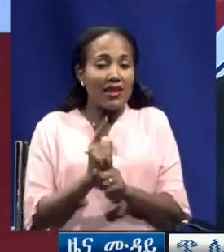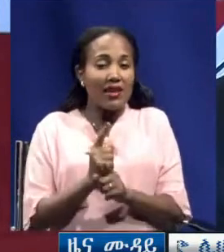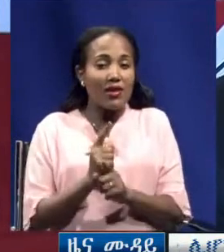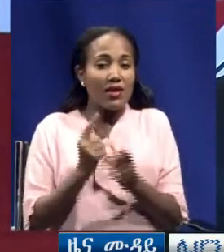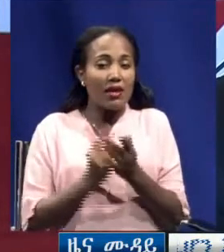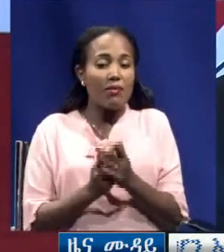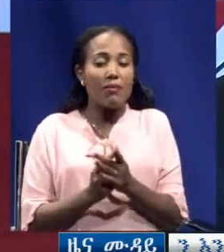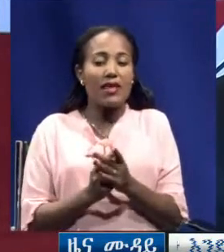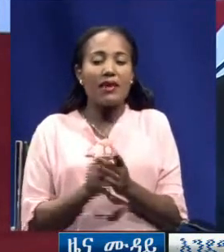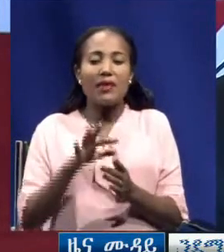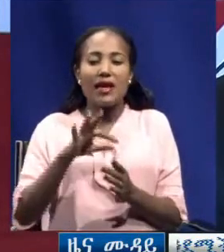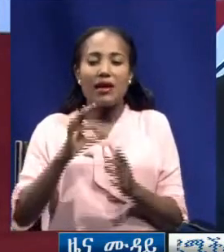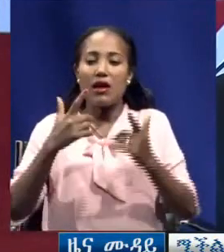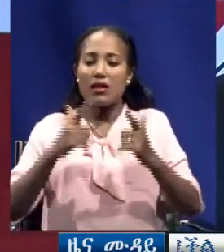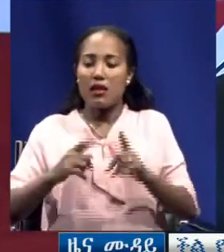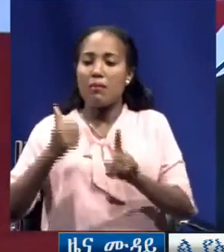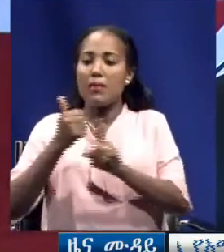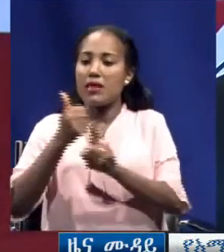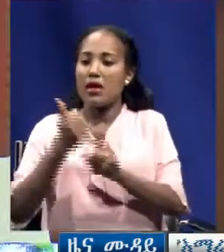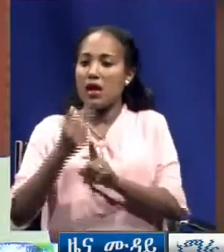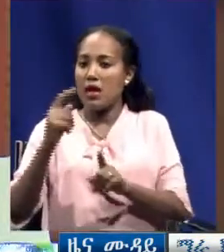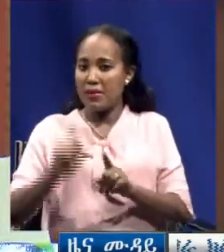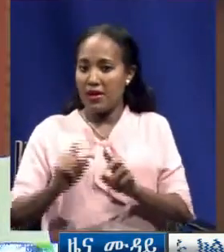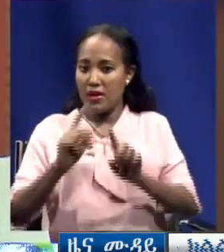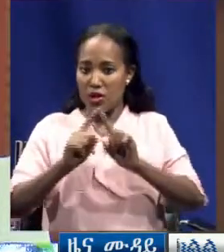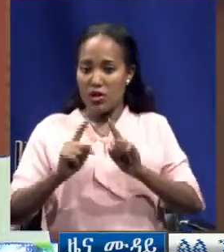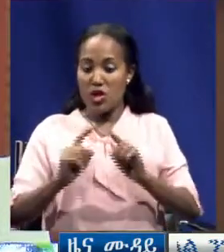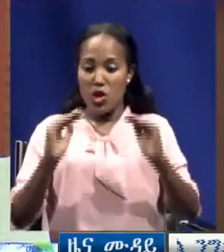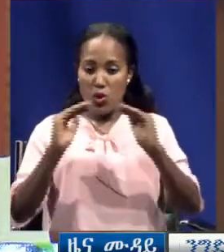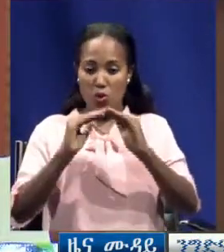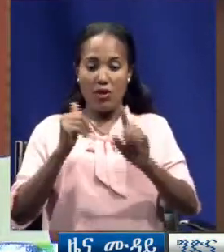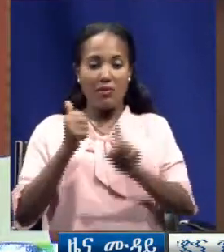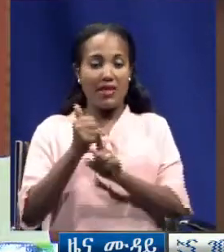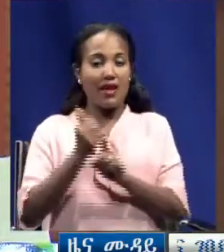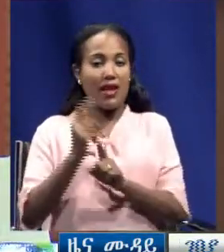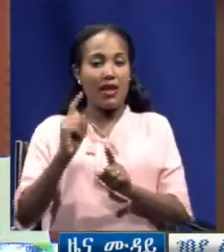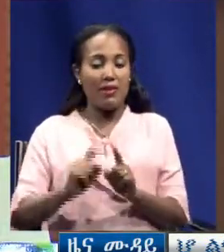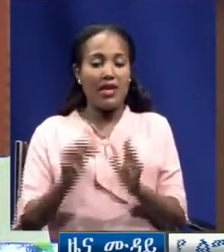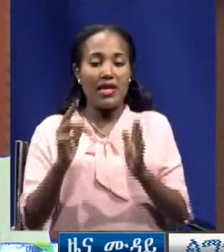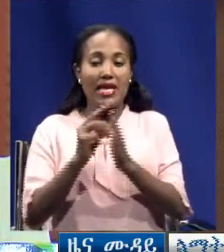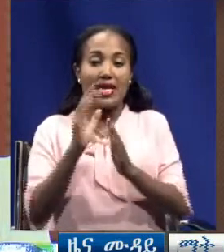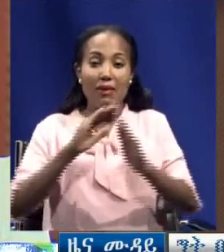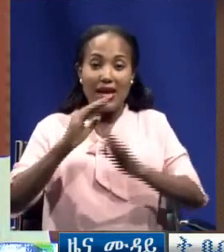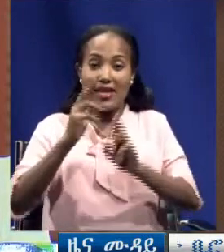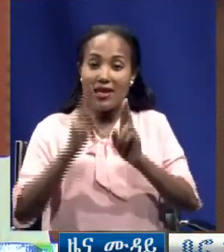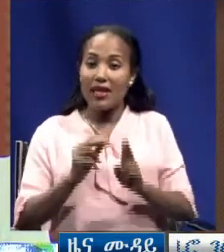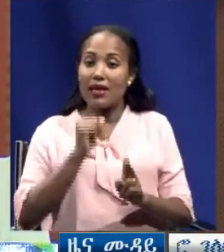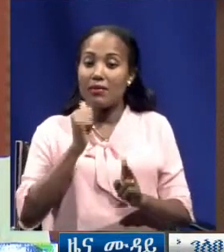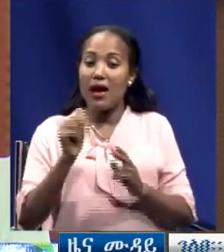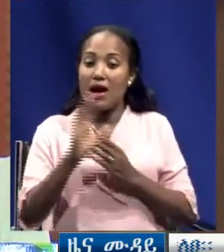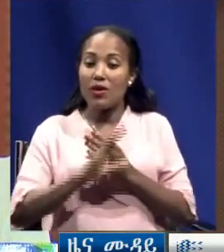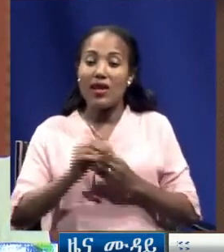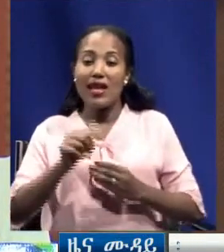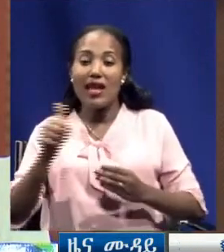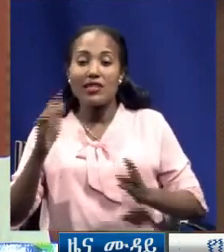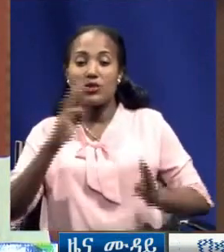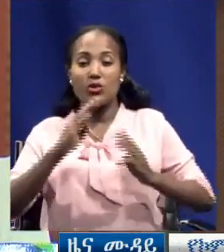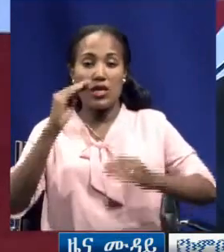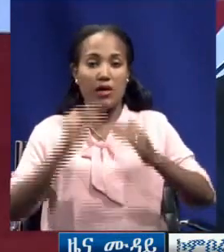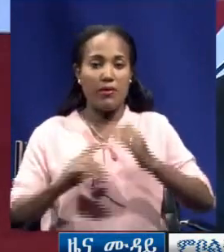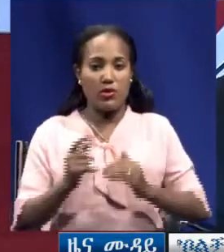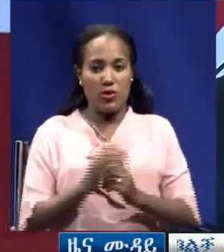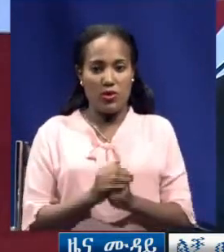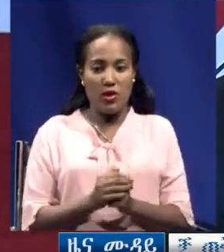ይህንን በየምናገኘው አጋጣሚ መታገል መቻል አለብን፣ ግን እኩል መታገል መቻል አለብን። ህገ በላይነት ካልተከበረ አገሩ ሌላ ችግር ውስጥ እየገባ